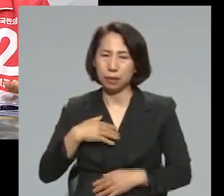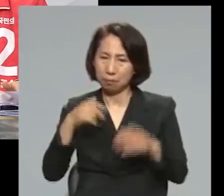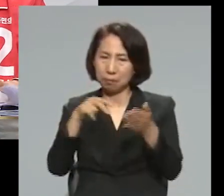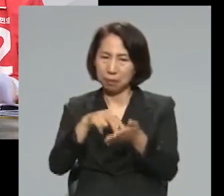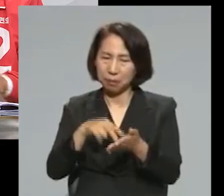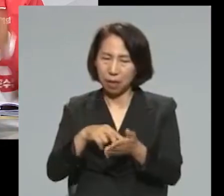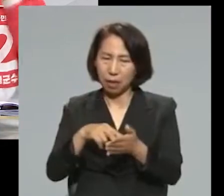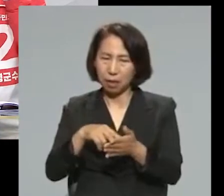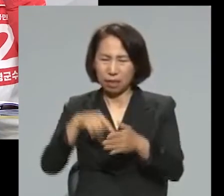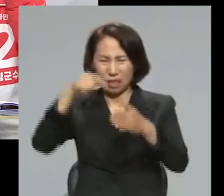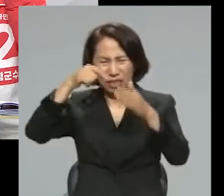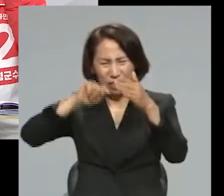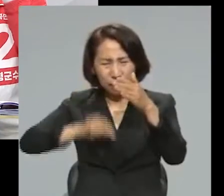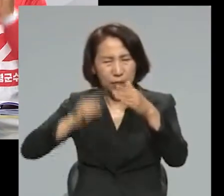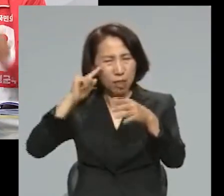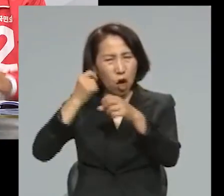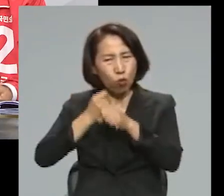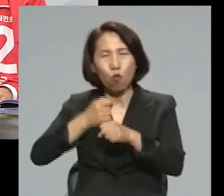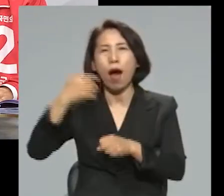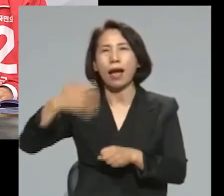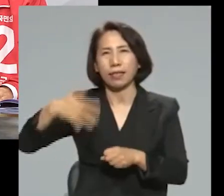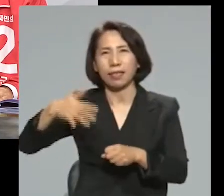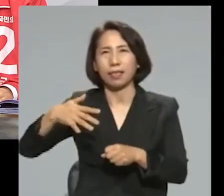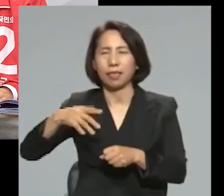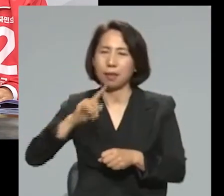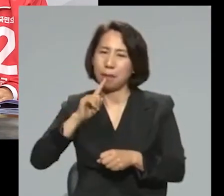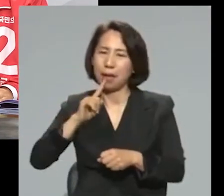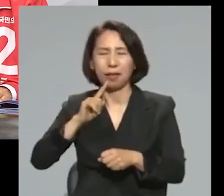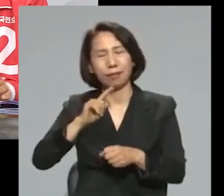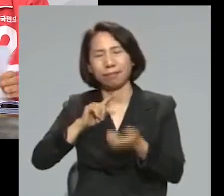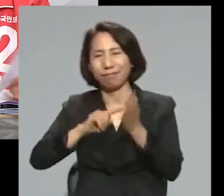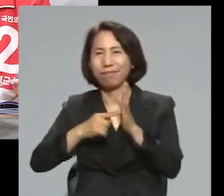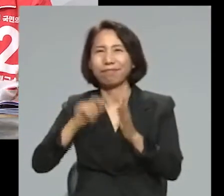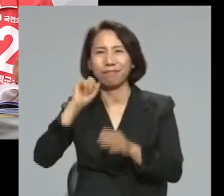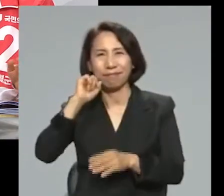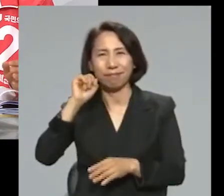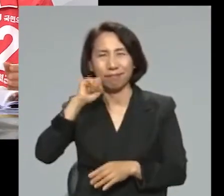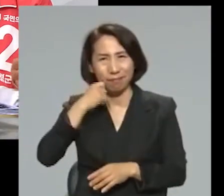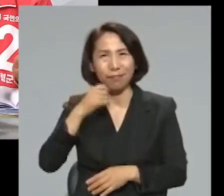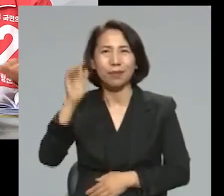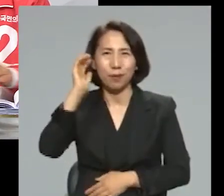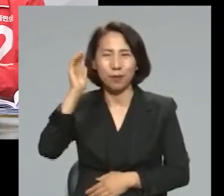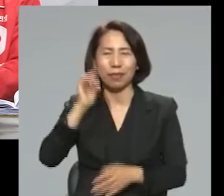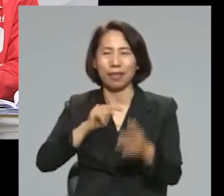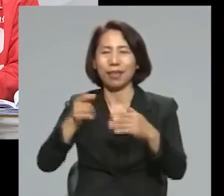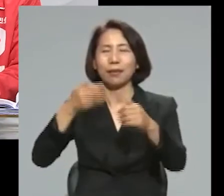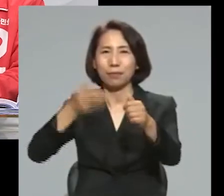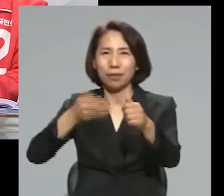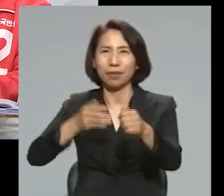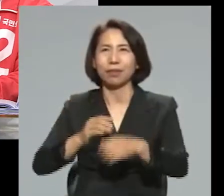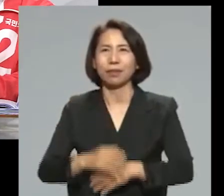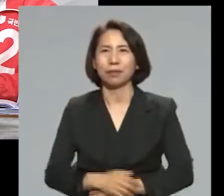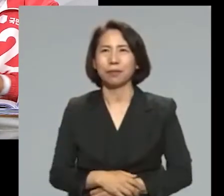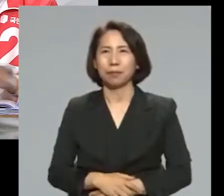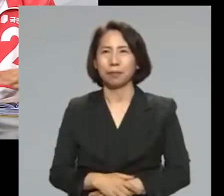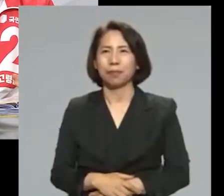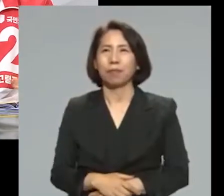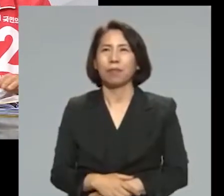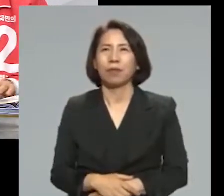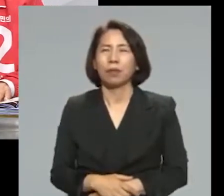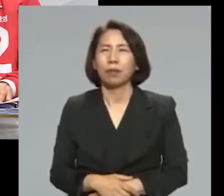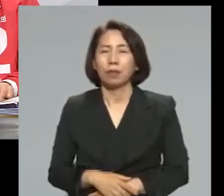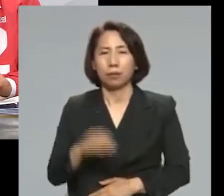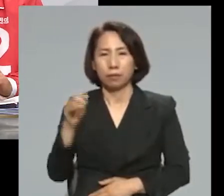바가 없어서 뭐 크게 지금 말씀드릴 방법이 없습니다. 그래 이해를 해주시기 바랍니다. 네. 다음